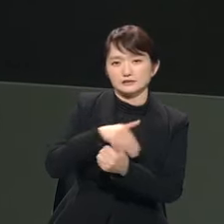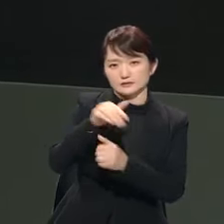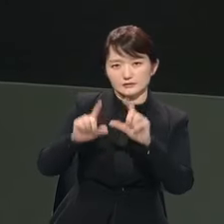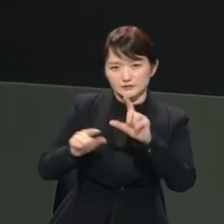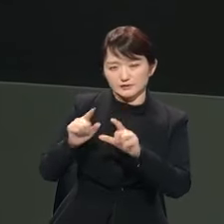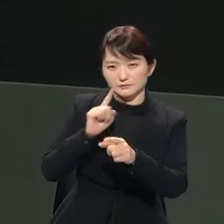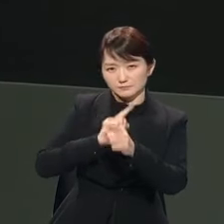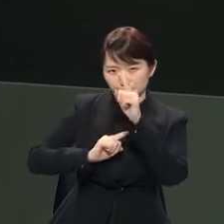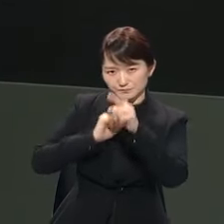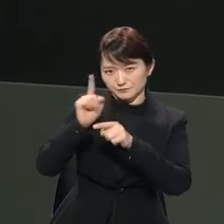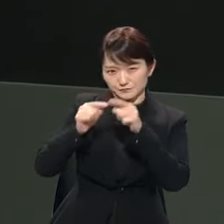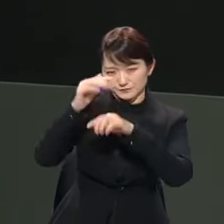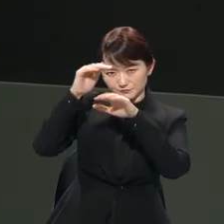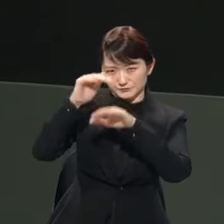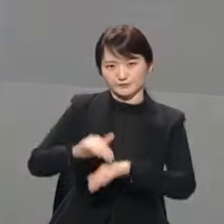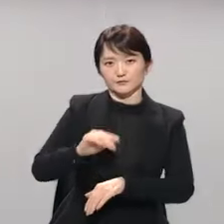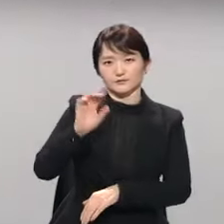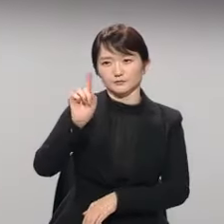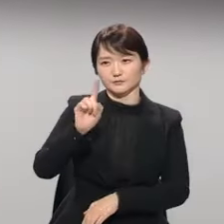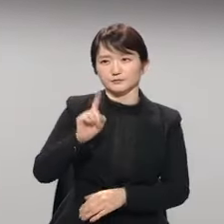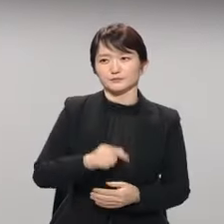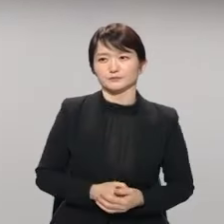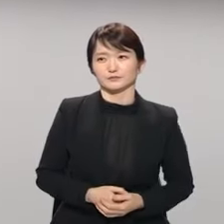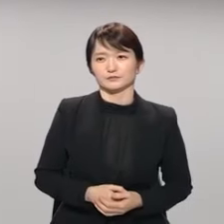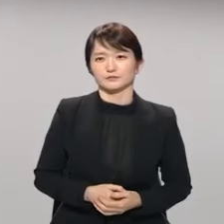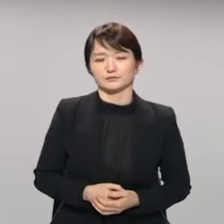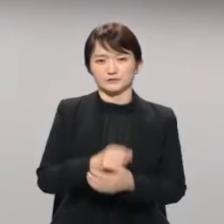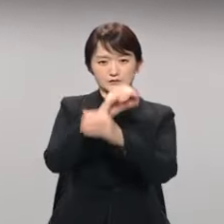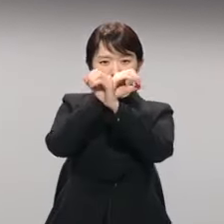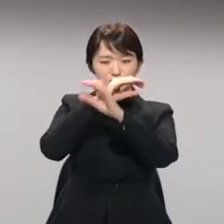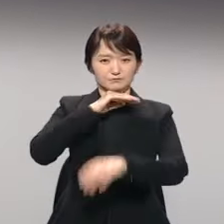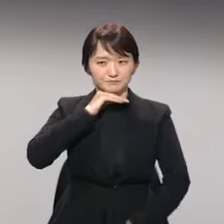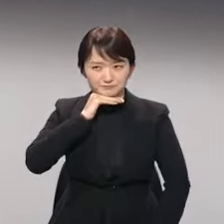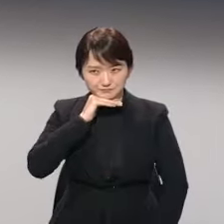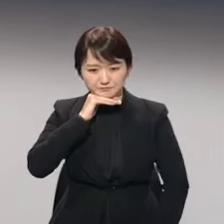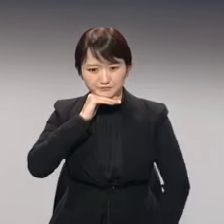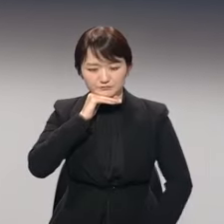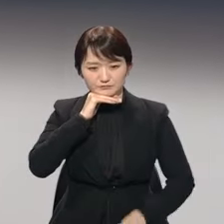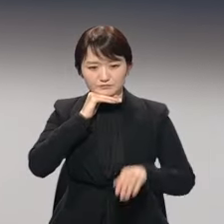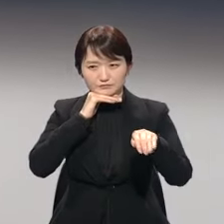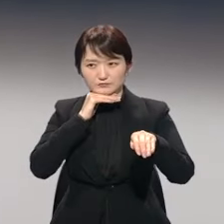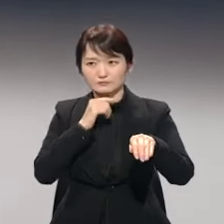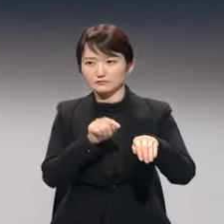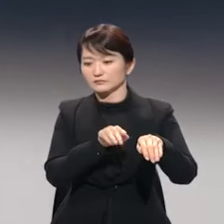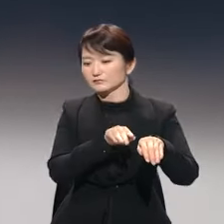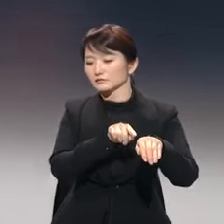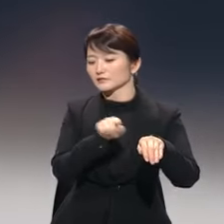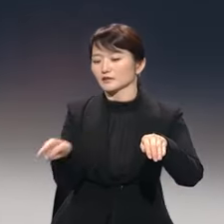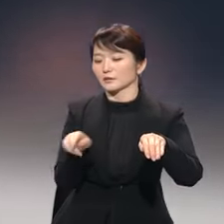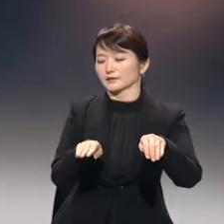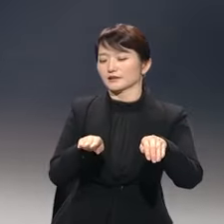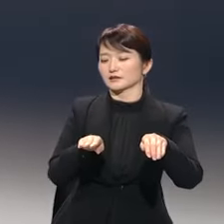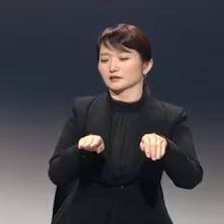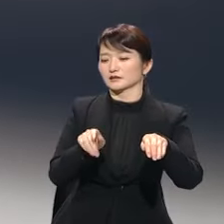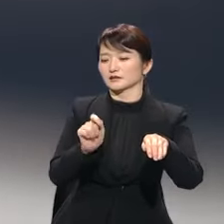제보해 주신 영상 만나보시죠. 자, 신호대기 중이죠. 옆 택시 뒷좌석의 남성 저 보이실 겁니다. 휴대폰을